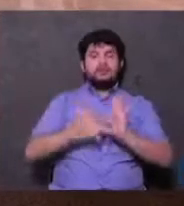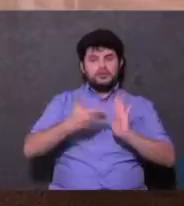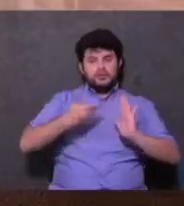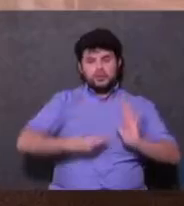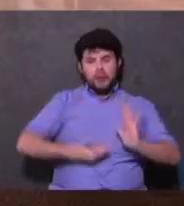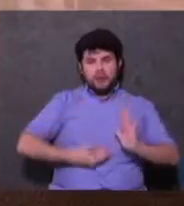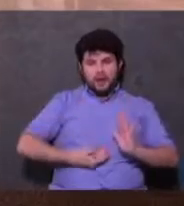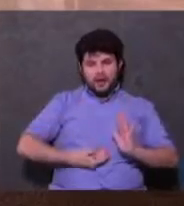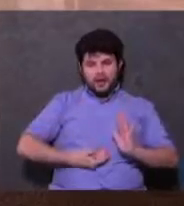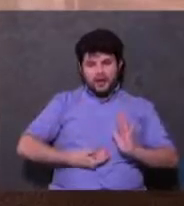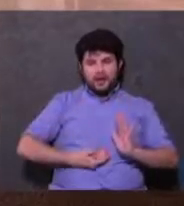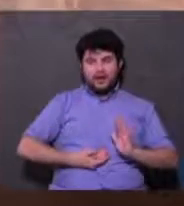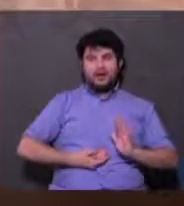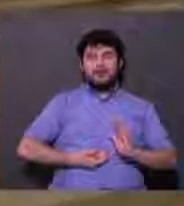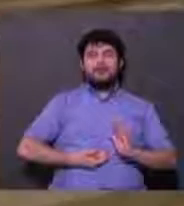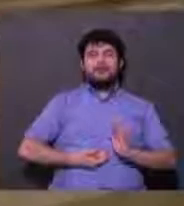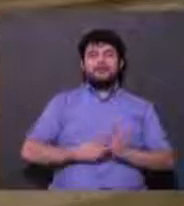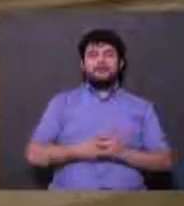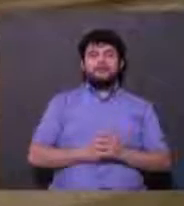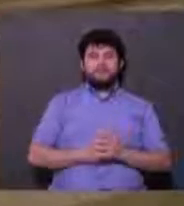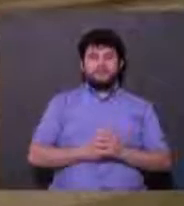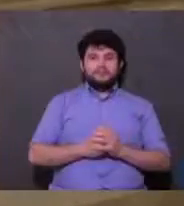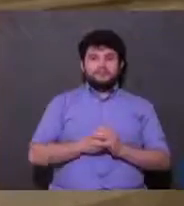Frucht deines Leibes, Jesus.